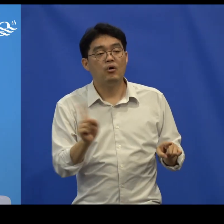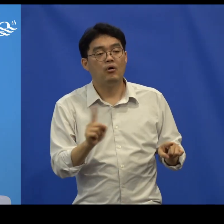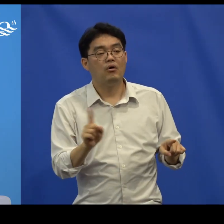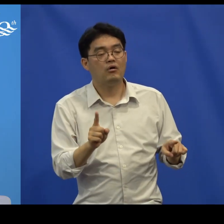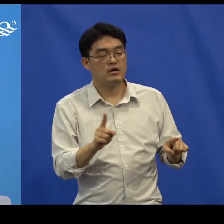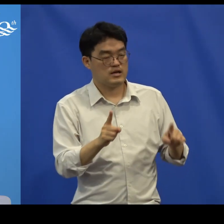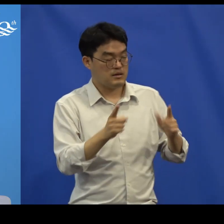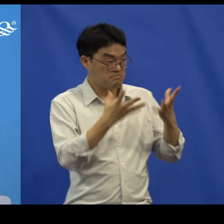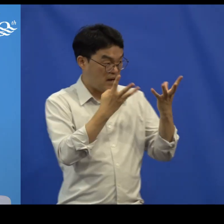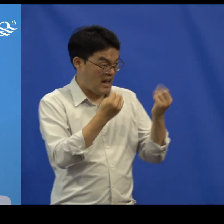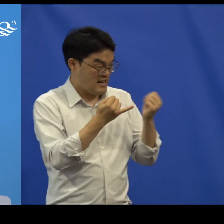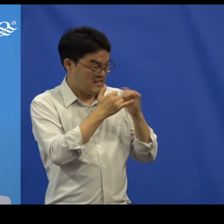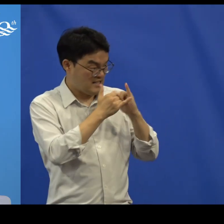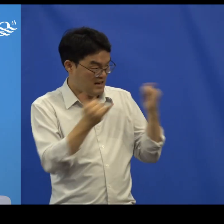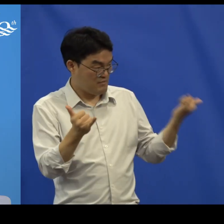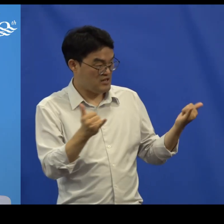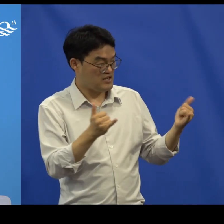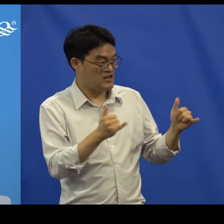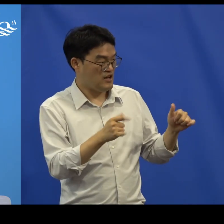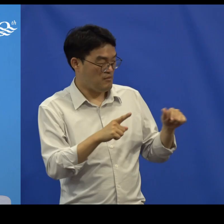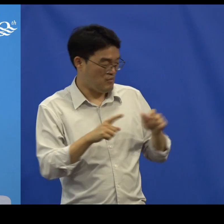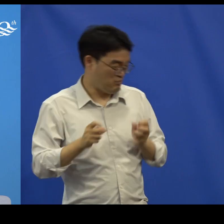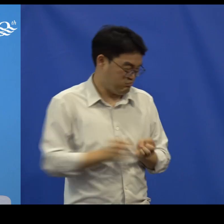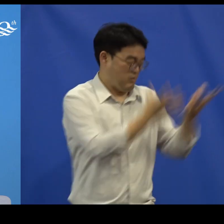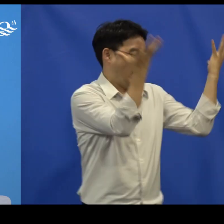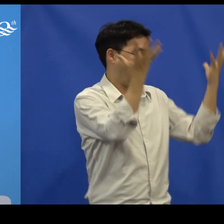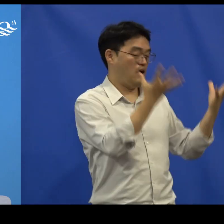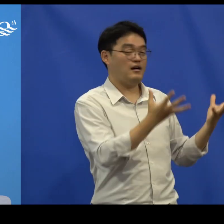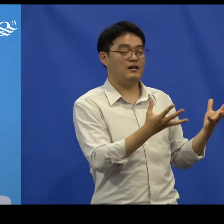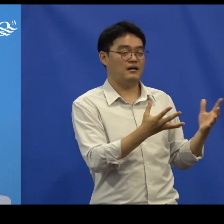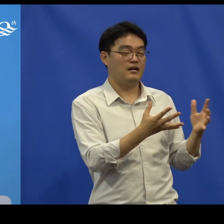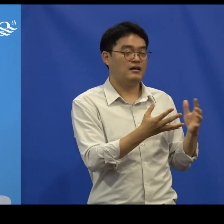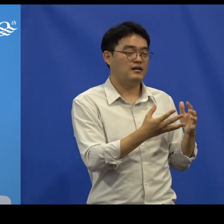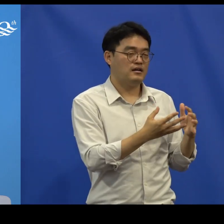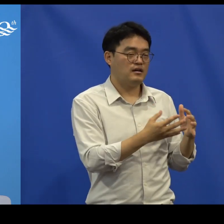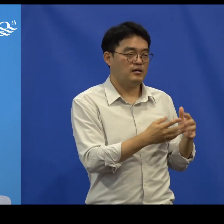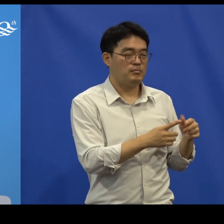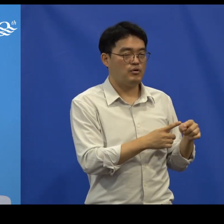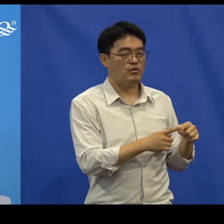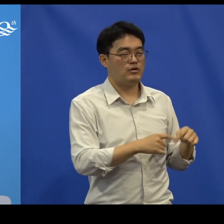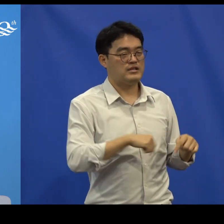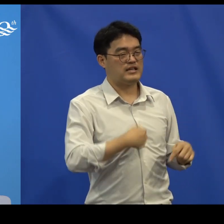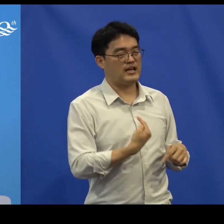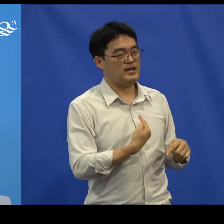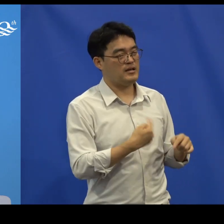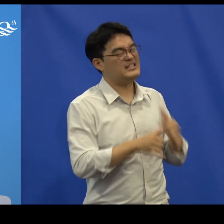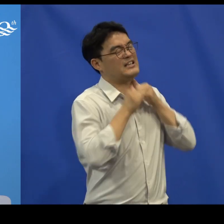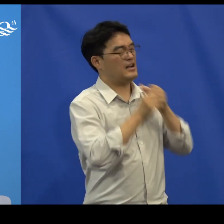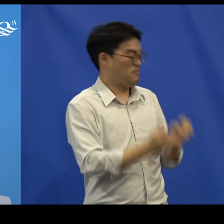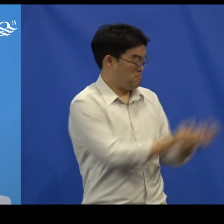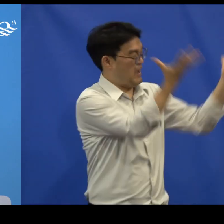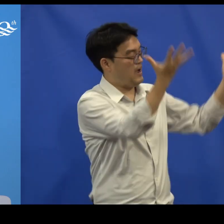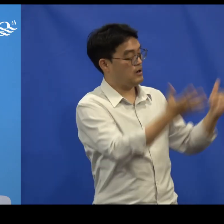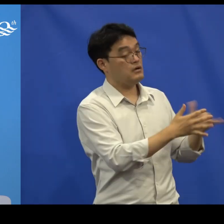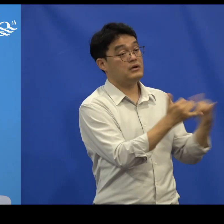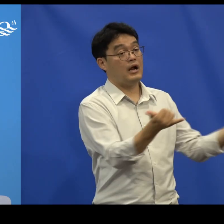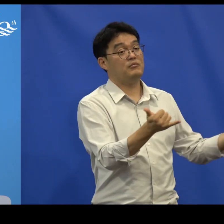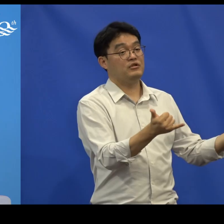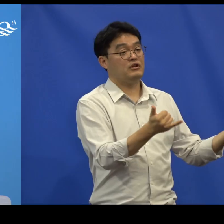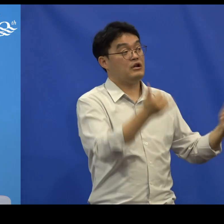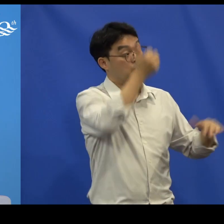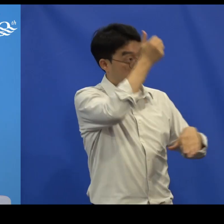늘어놓는데 그거는 천국이 아니겠죠, 그죠? 그러니까 상을 받는 사람은 느낄 수